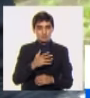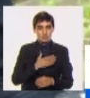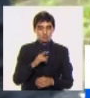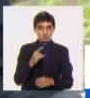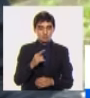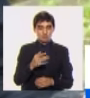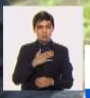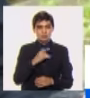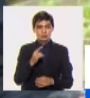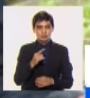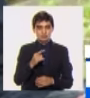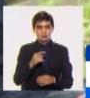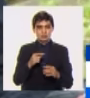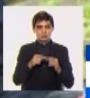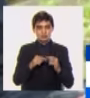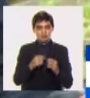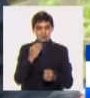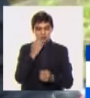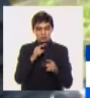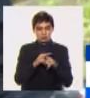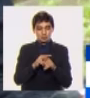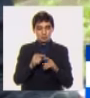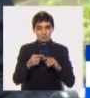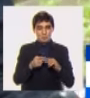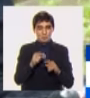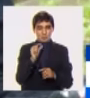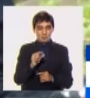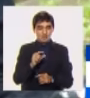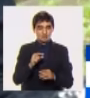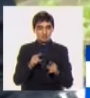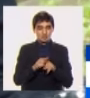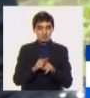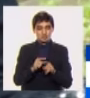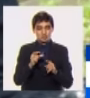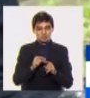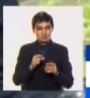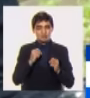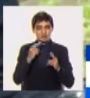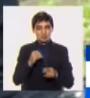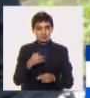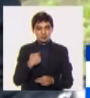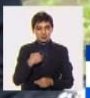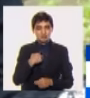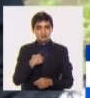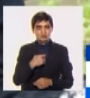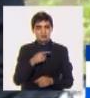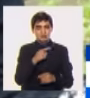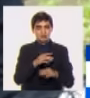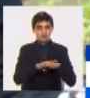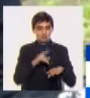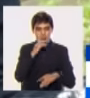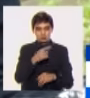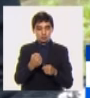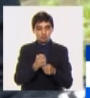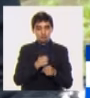мой ребенок грызет ногти до такой степени у него такие к маленькие маленькие короткие ноготки я не прощу его это что он ничуть не